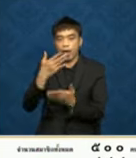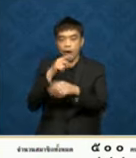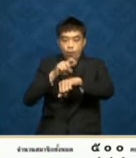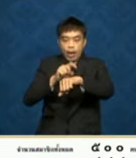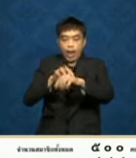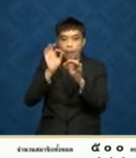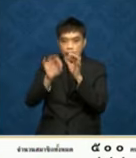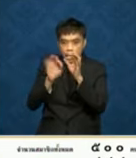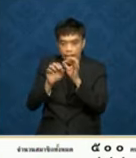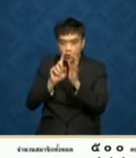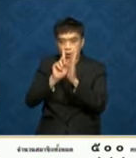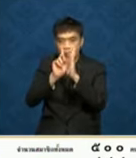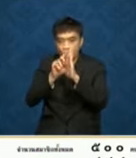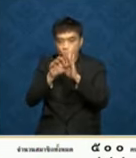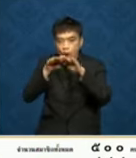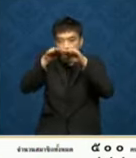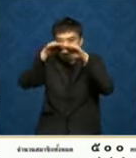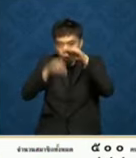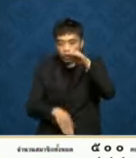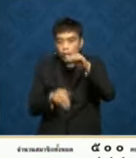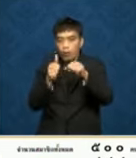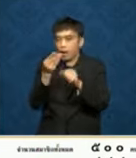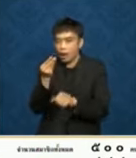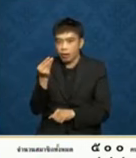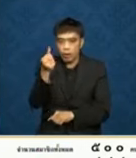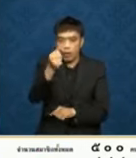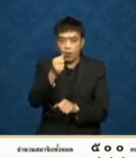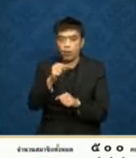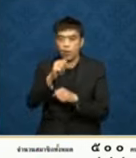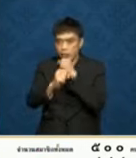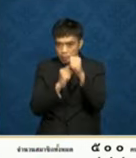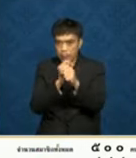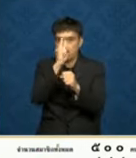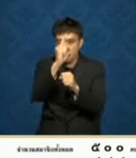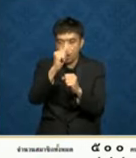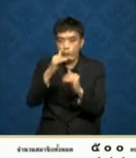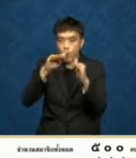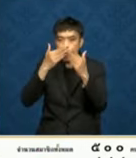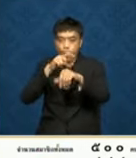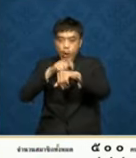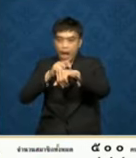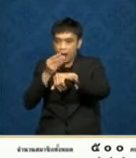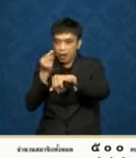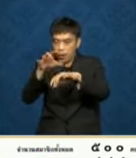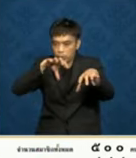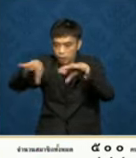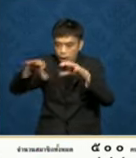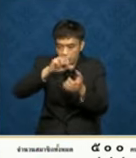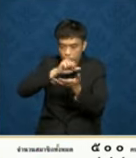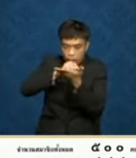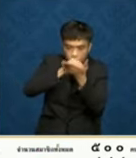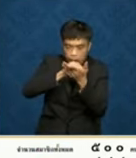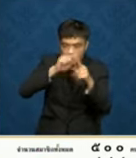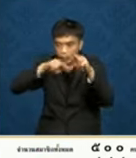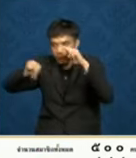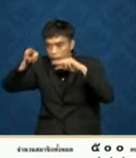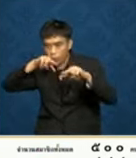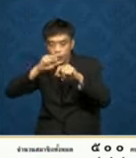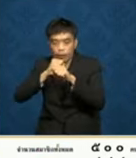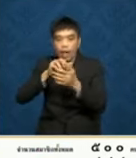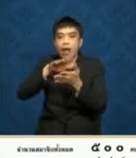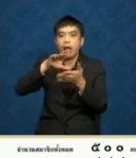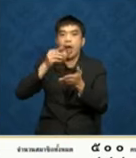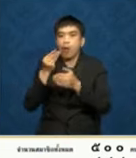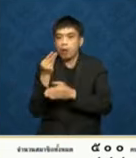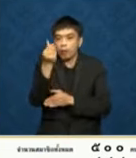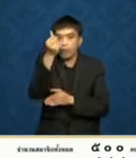2,800 ชั่โงหอประมาณ 3,225 ปีภายใปีเดียวครัย้อนกบมาที่เมองไทยครัจะยื่นพาส